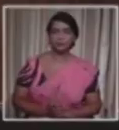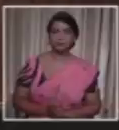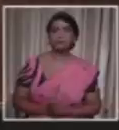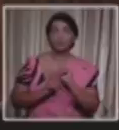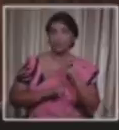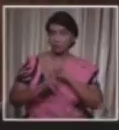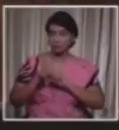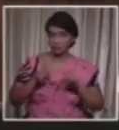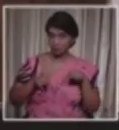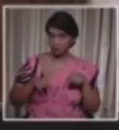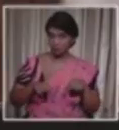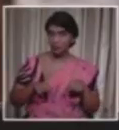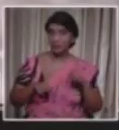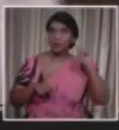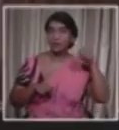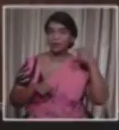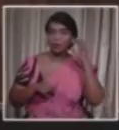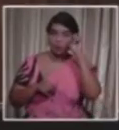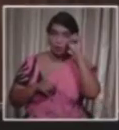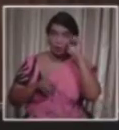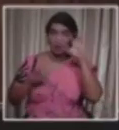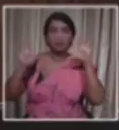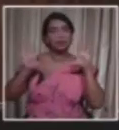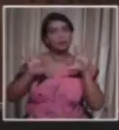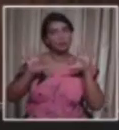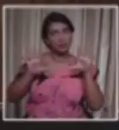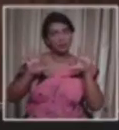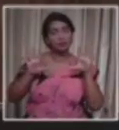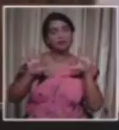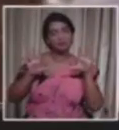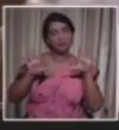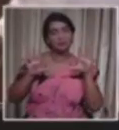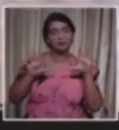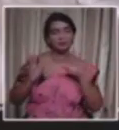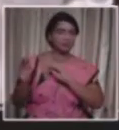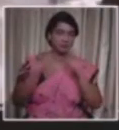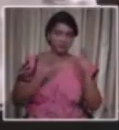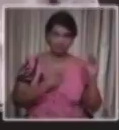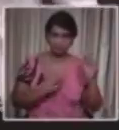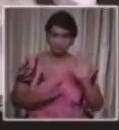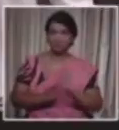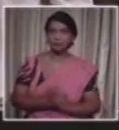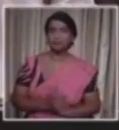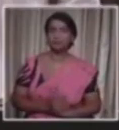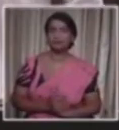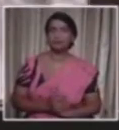ඒ අනුව සභාව හෙට උදෑසන 10 දක්වා සභාව කල් තබනු ලැබේ